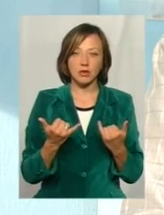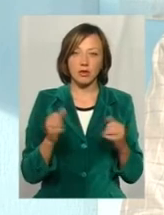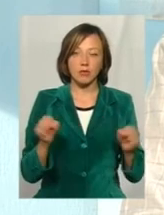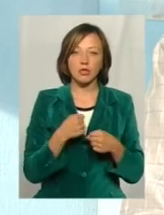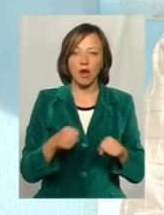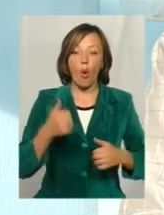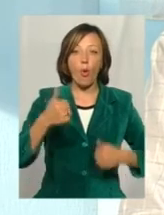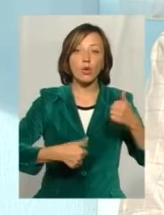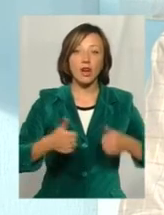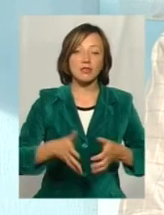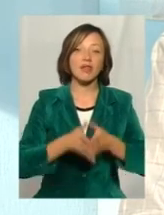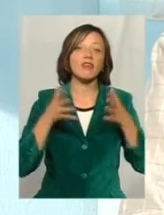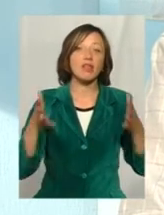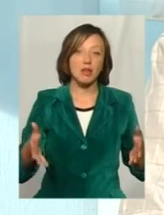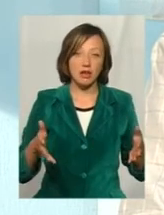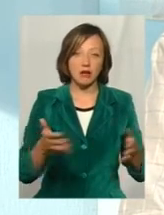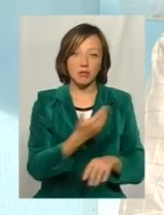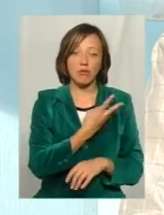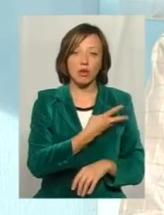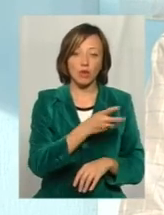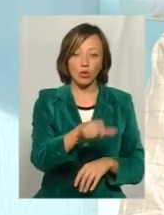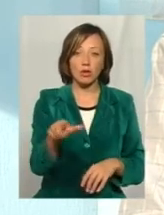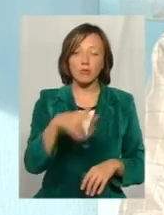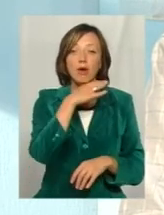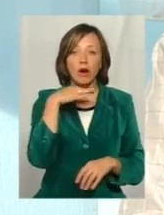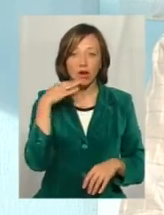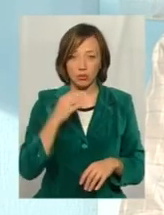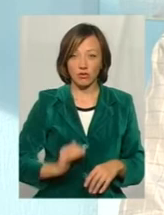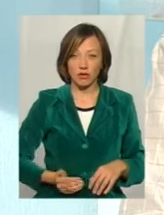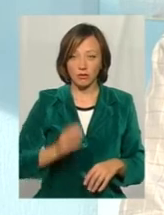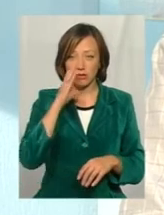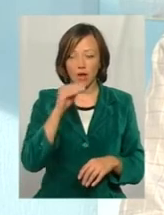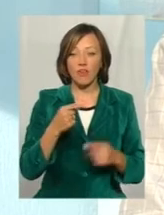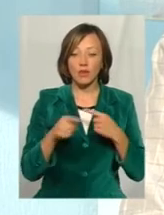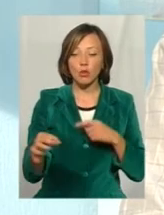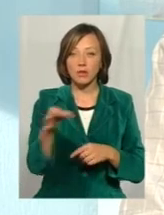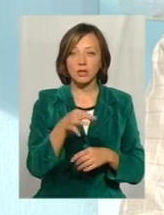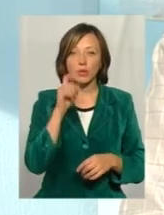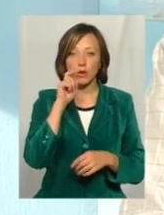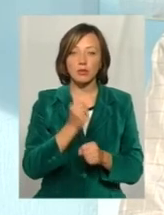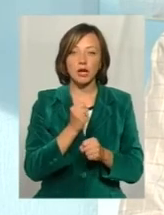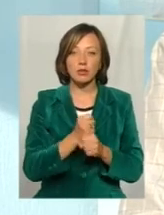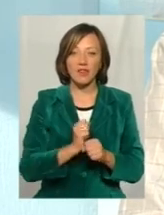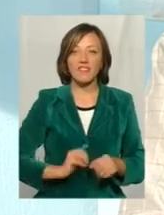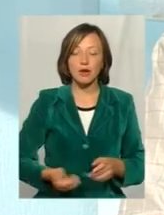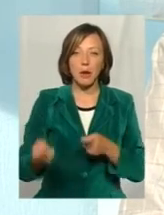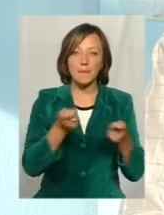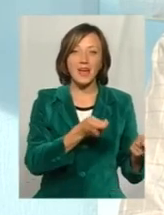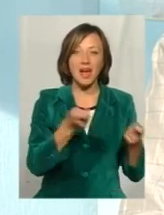зараз колосальна. Наскільки мені відомо, в інших областях України працюють перевізники